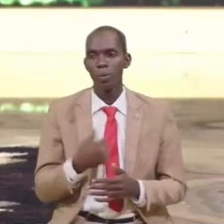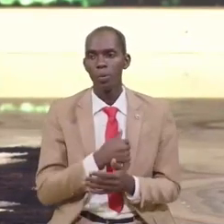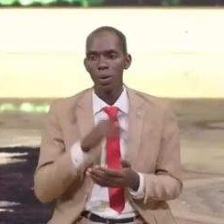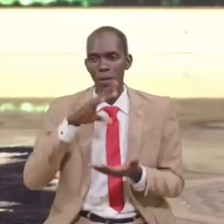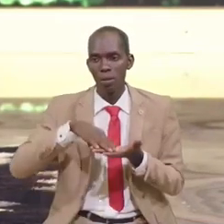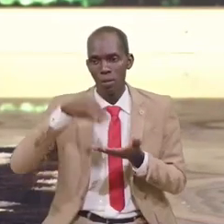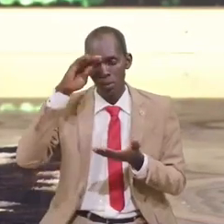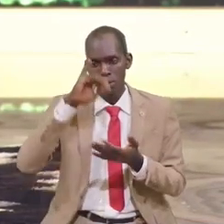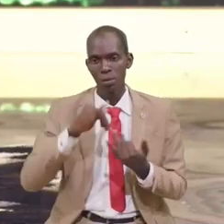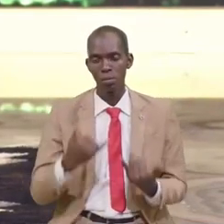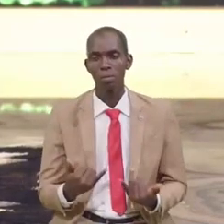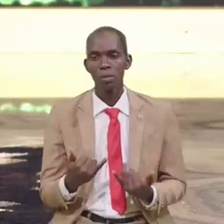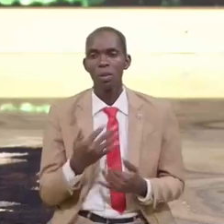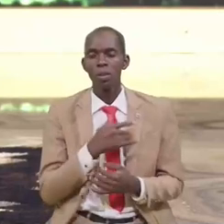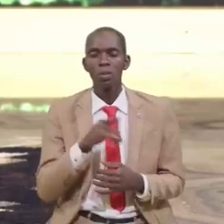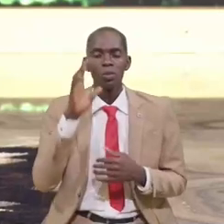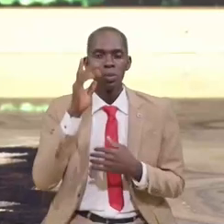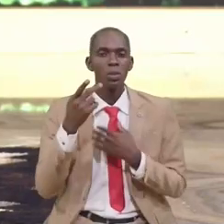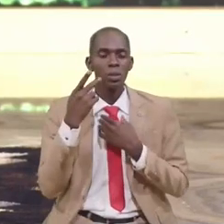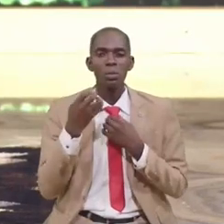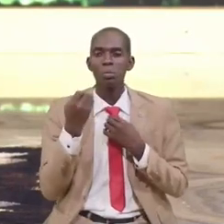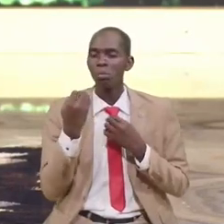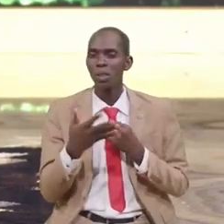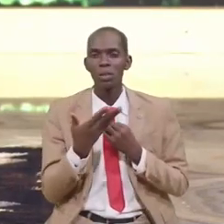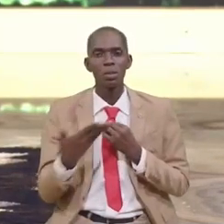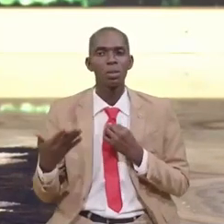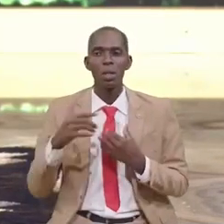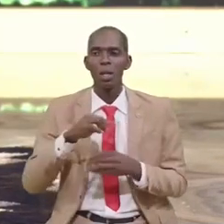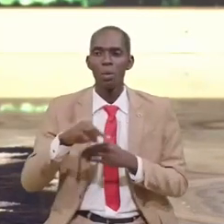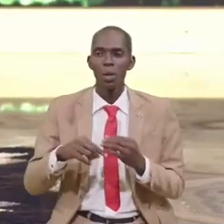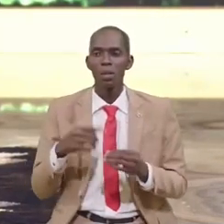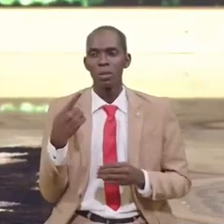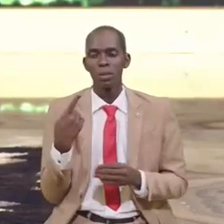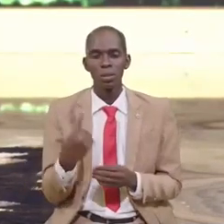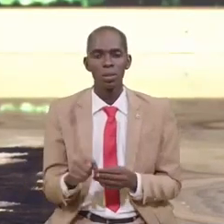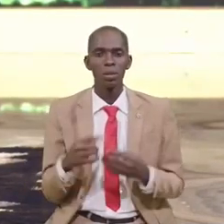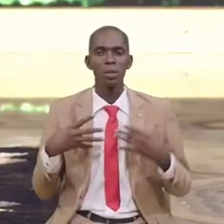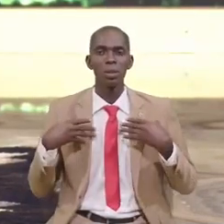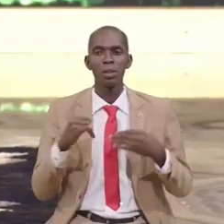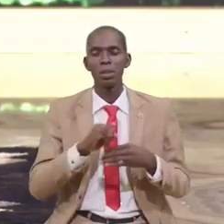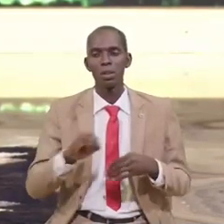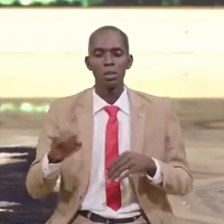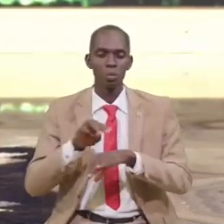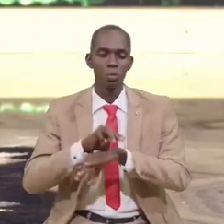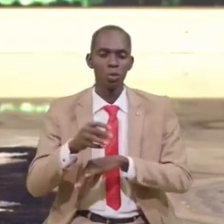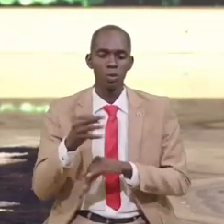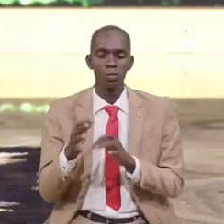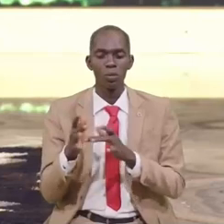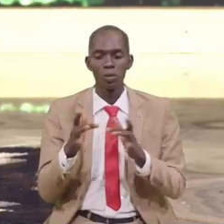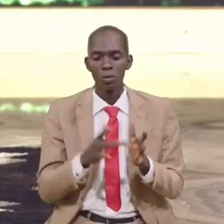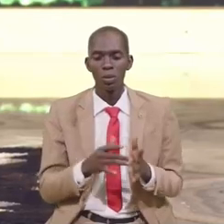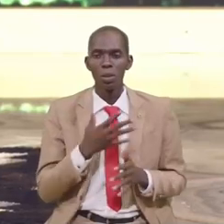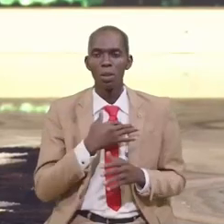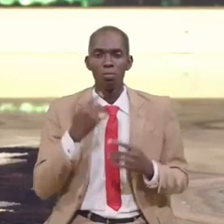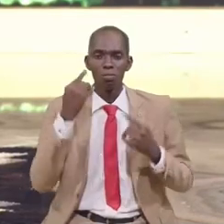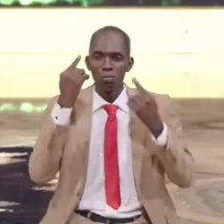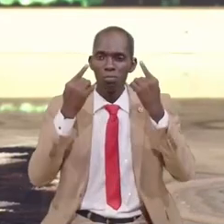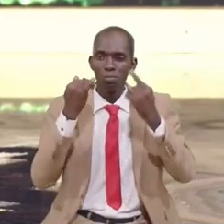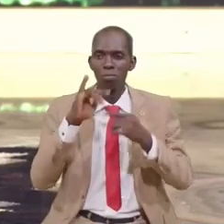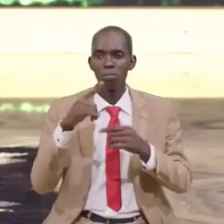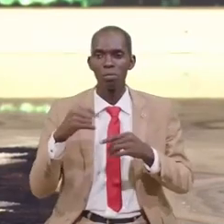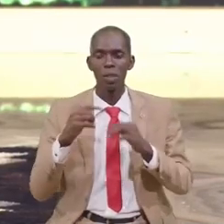Vous allez voir bien de choses sur le ministère de guérison de Jésus et au sujet la